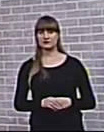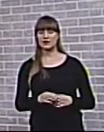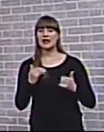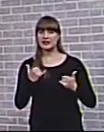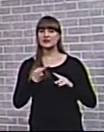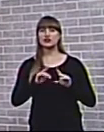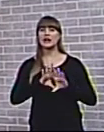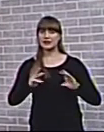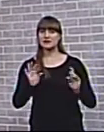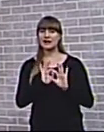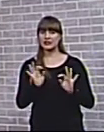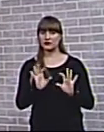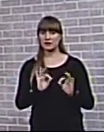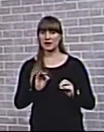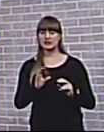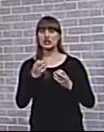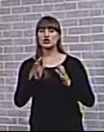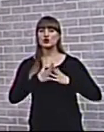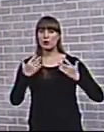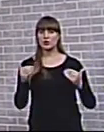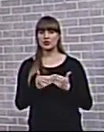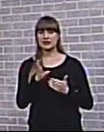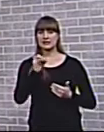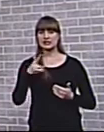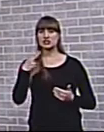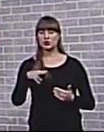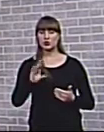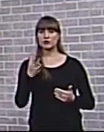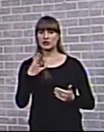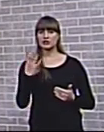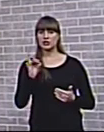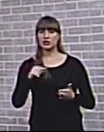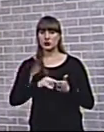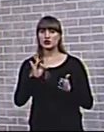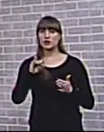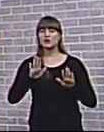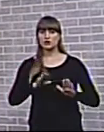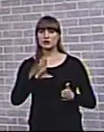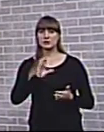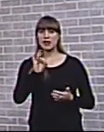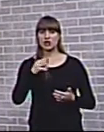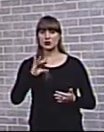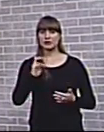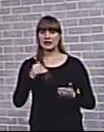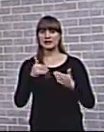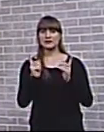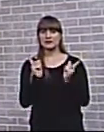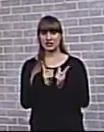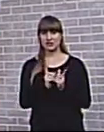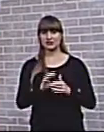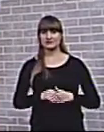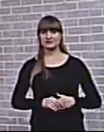На сегодня это вся информация. Еще больше новостей на сайте don24.ru. В студии был Артем Тарасов. До встречи.